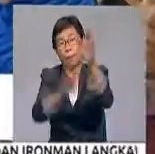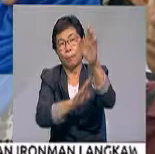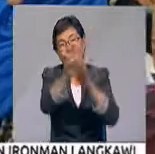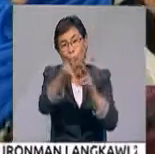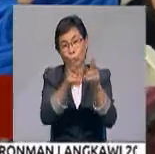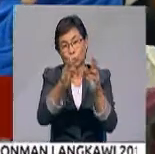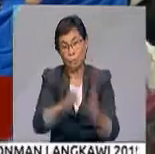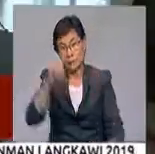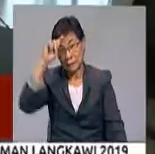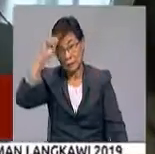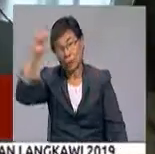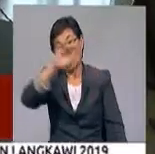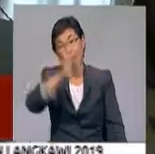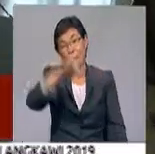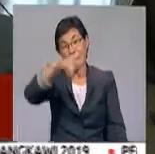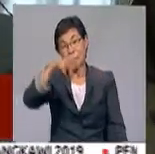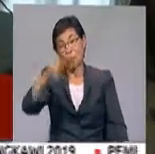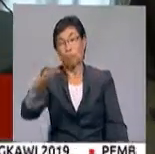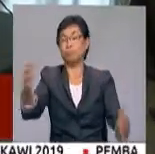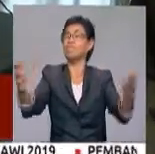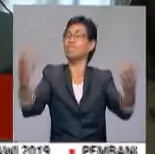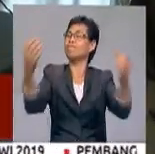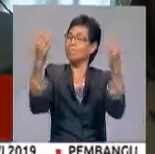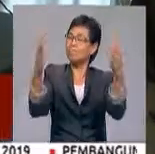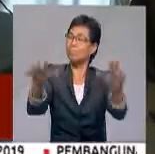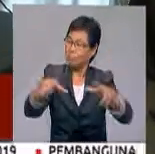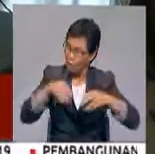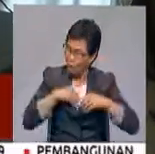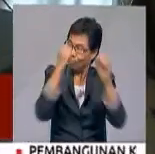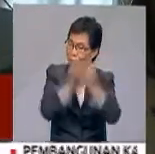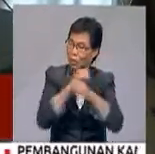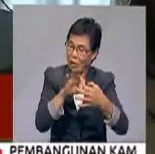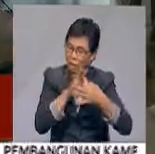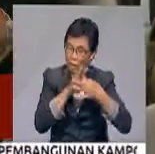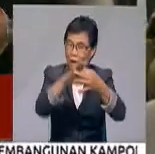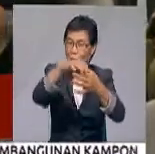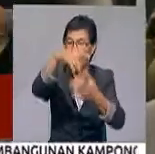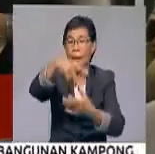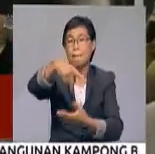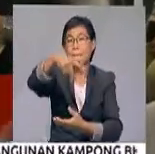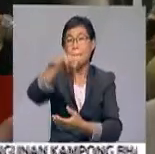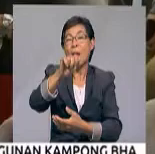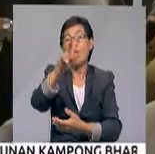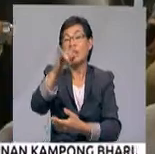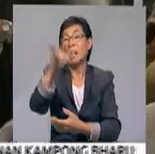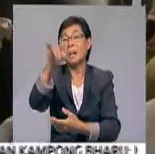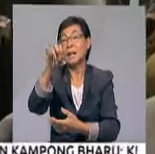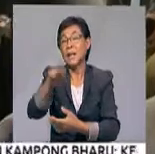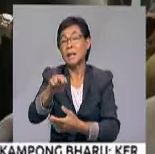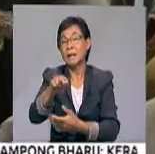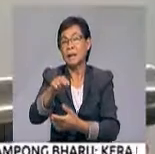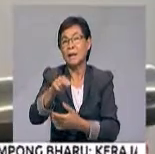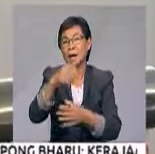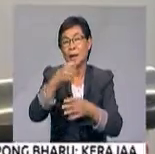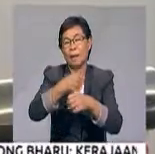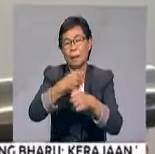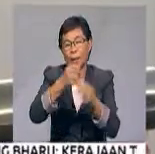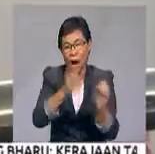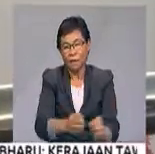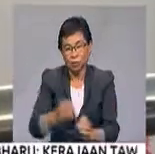Usahawan Terengganu, YPU menyahut cabaran dengan bekerjasama Pavilion Planet Sdn Bhd dalam menganjurkan Planet Animasi